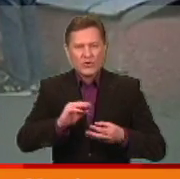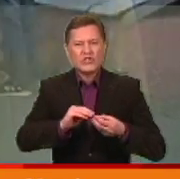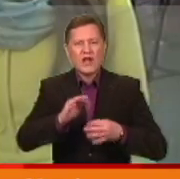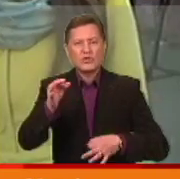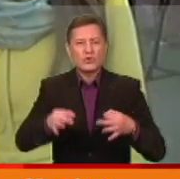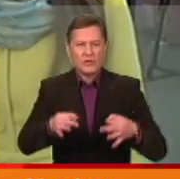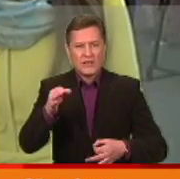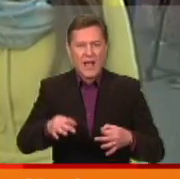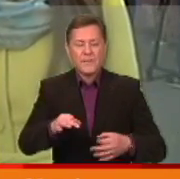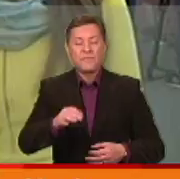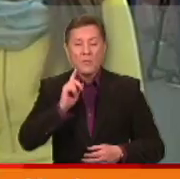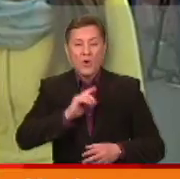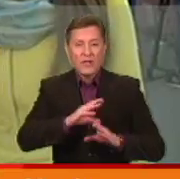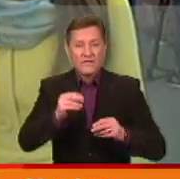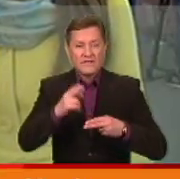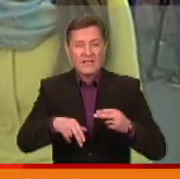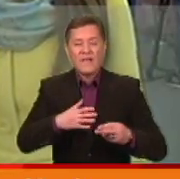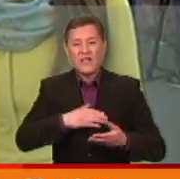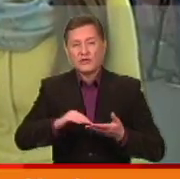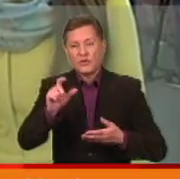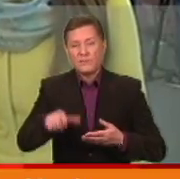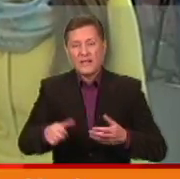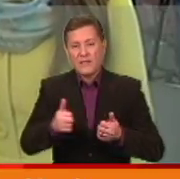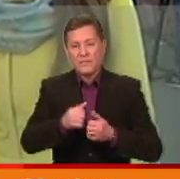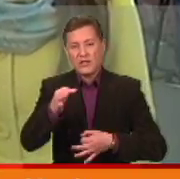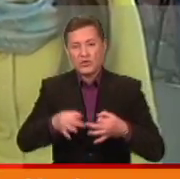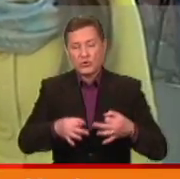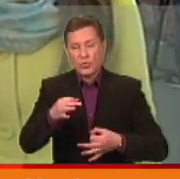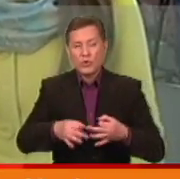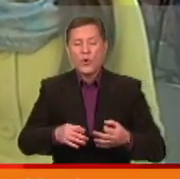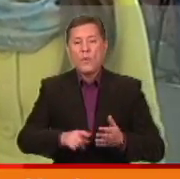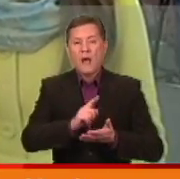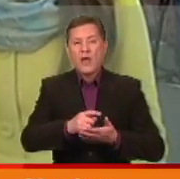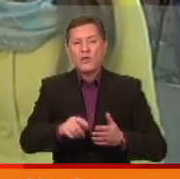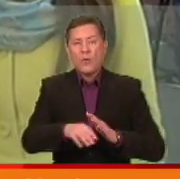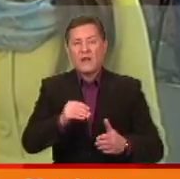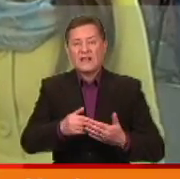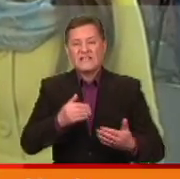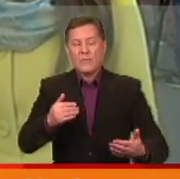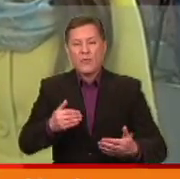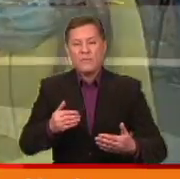Юлю? Дякую. Інна Кондратюк із підсуду, де мають обирати запобіжний захід для Миколи Мартиненка.